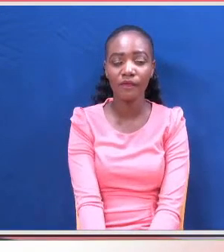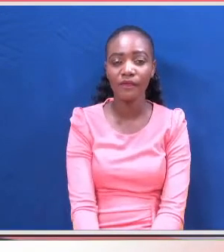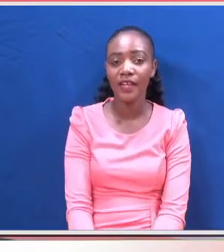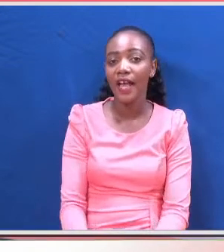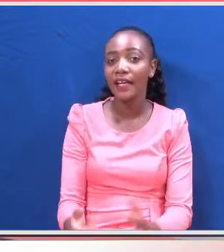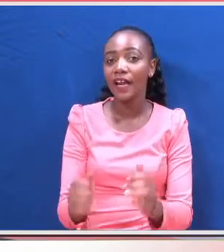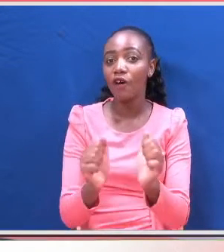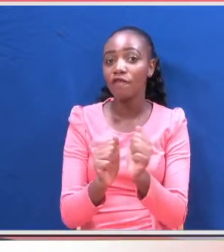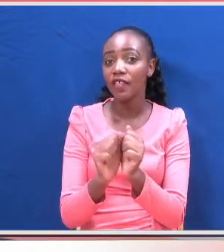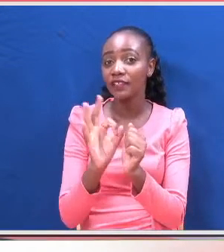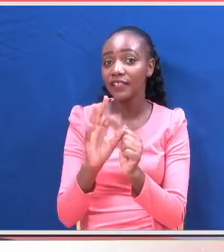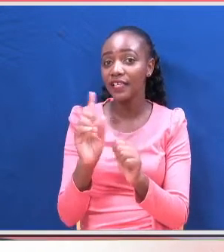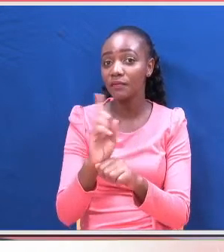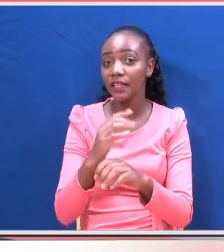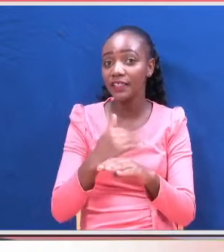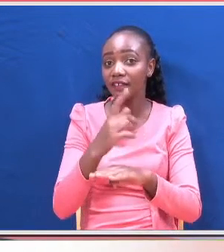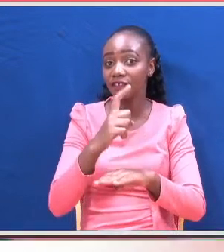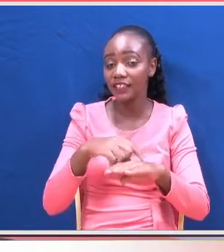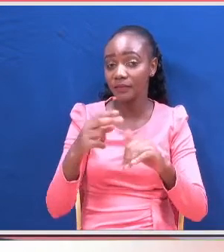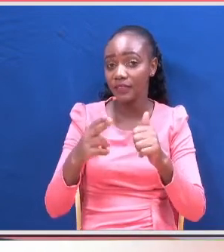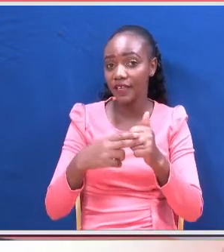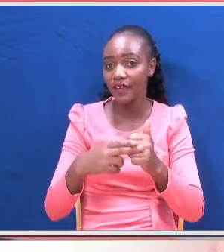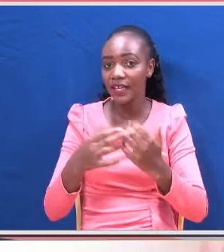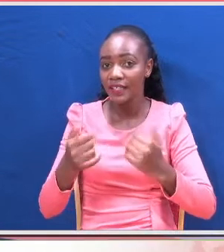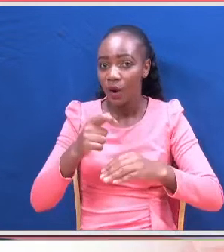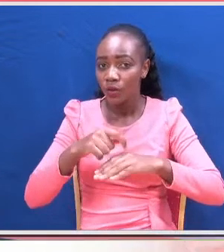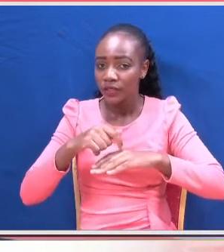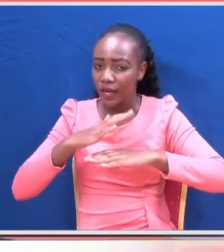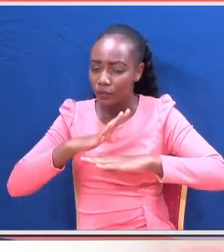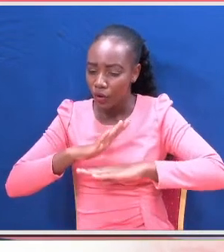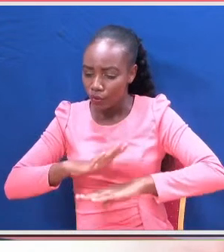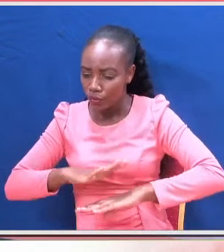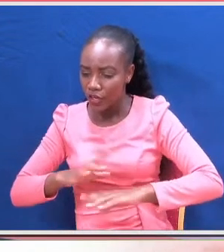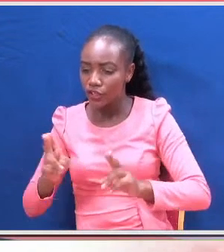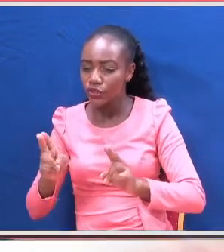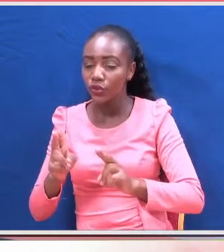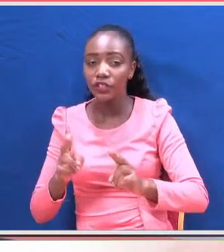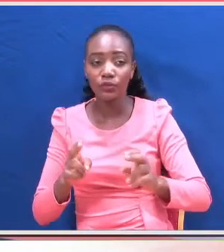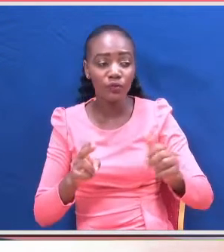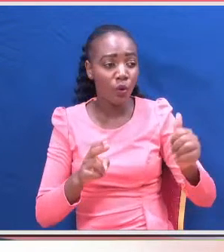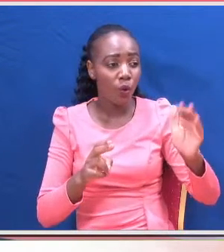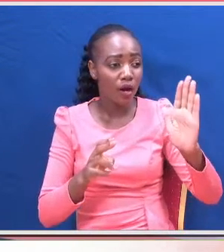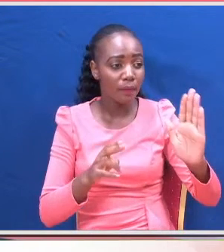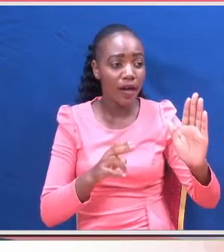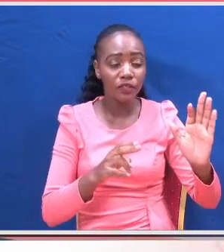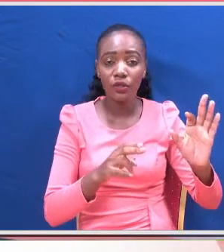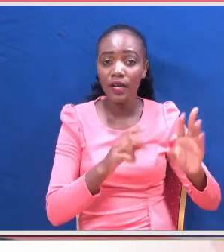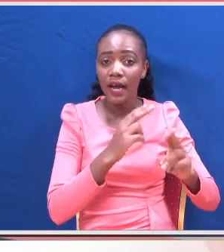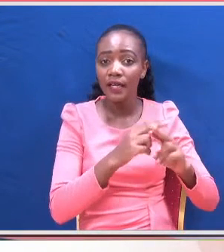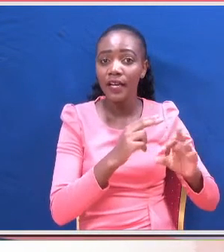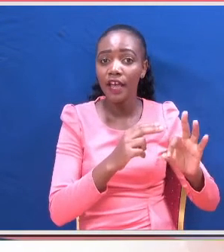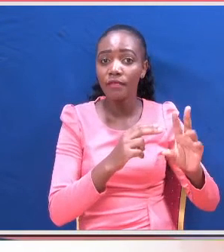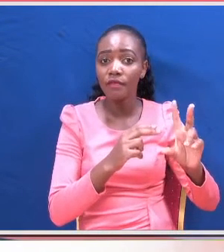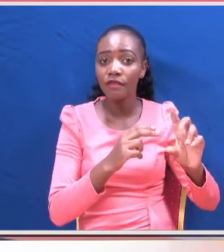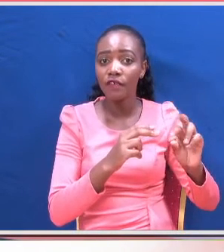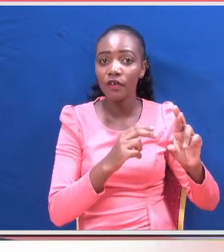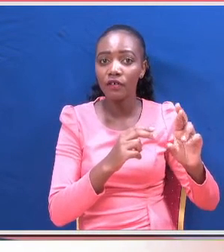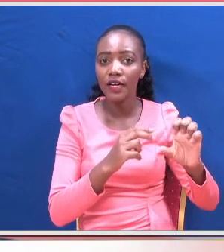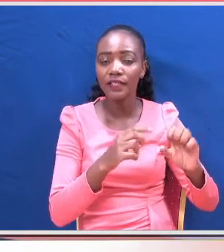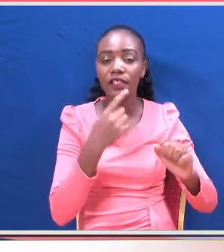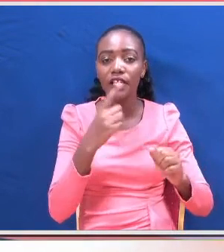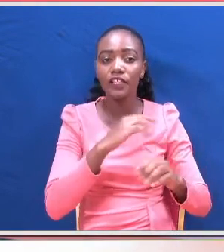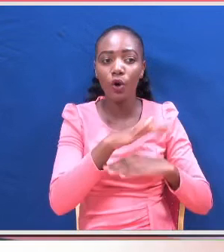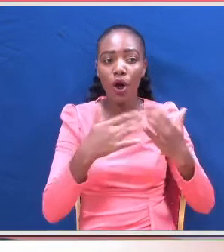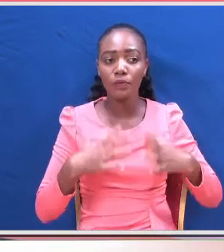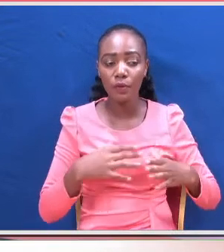Dakika 13 baada ya saa 1 wakati wa mapumziko kidogo, Eminent Florence Kagedi anasema watu wote wapewe dawa